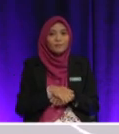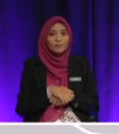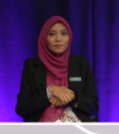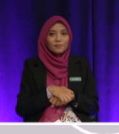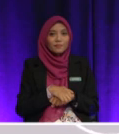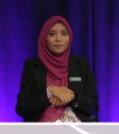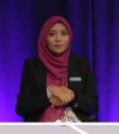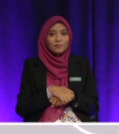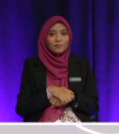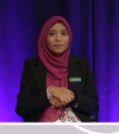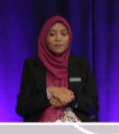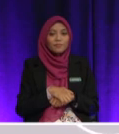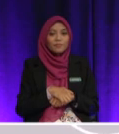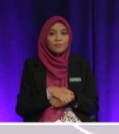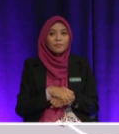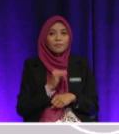ya